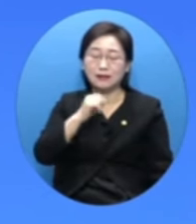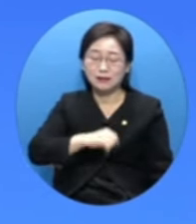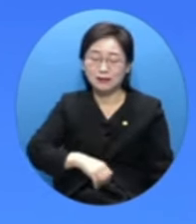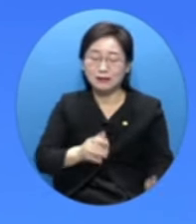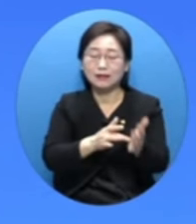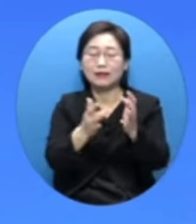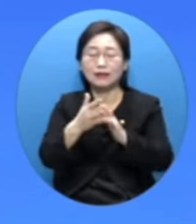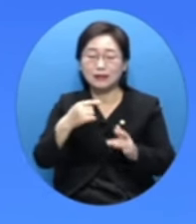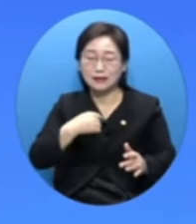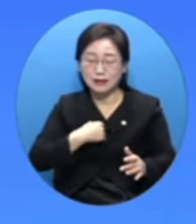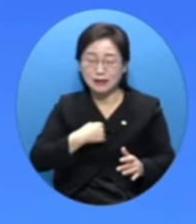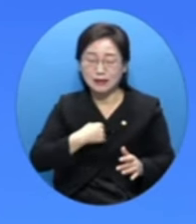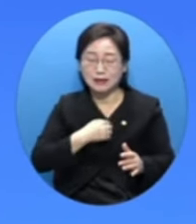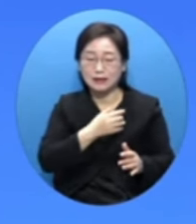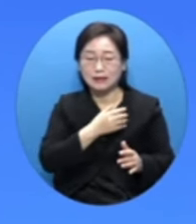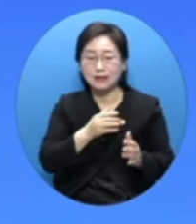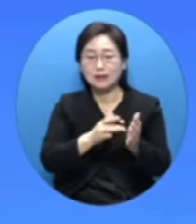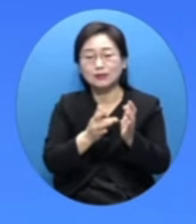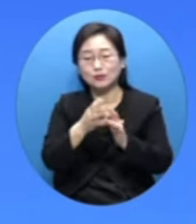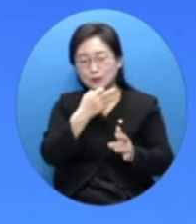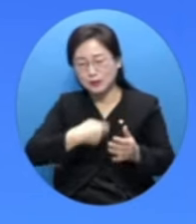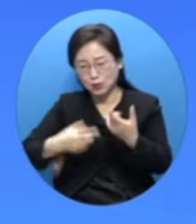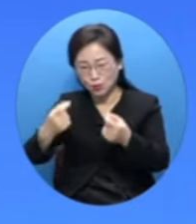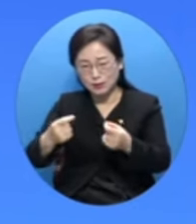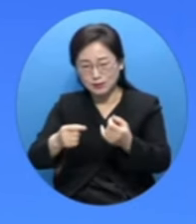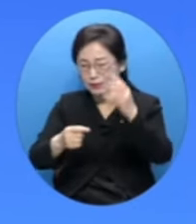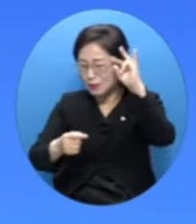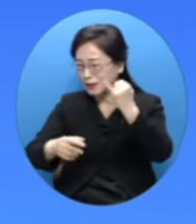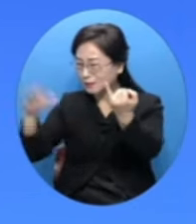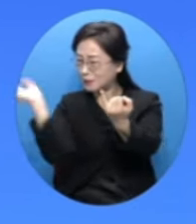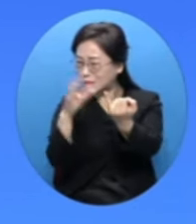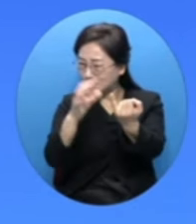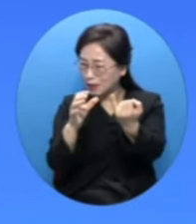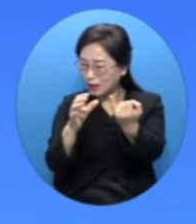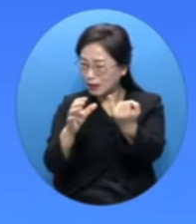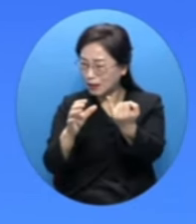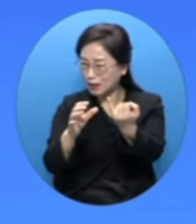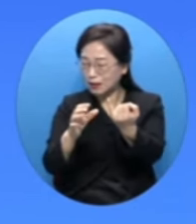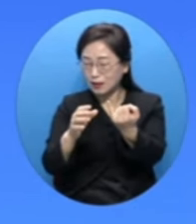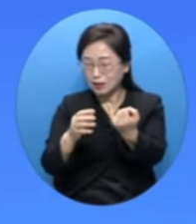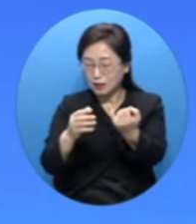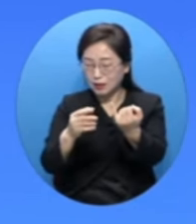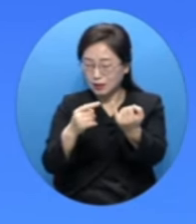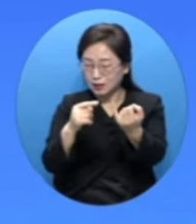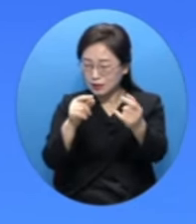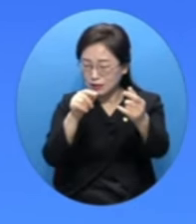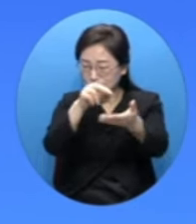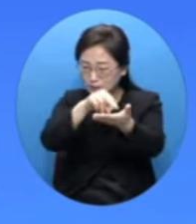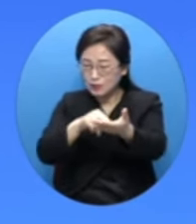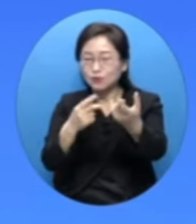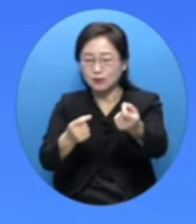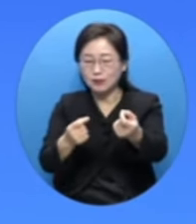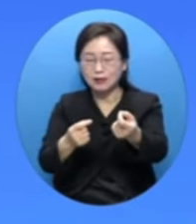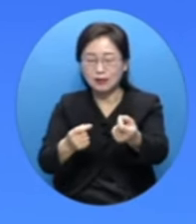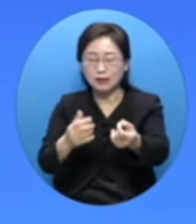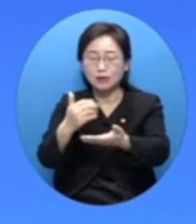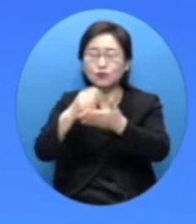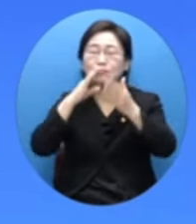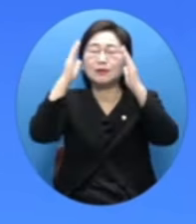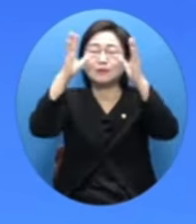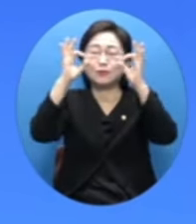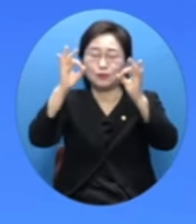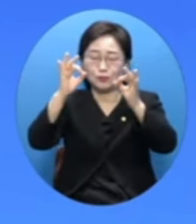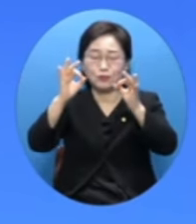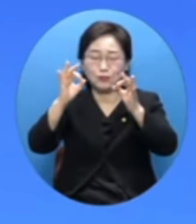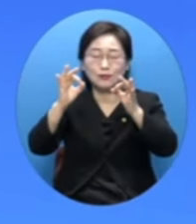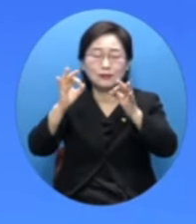제자들처럼 마리아를 핍박하는 그 핍박을 내가 받고 있구나 주님만 바라보고 언제가 내 뜻을 이해하겠지 기도하고 감사한